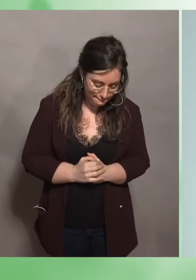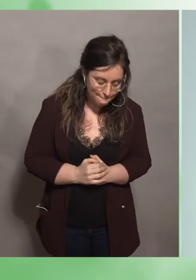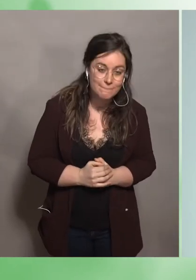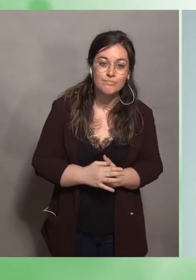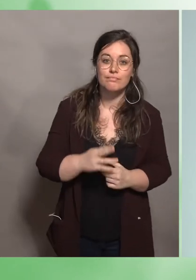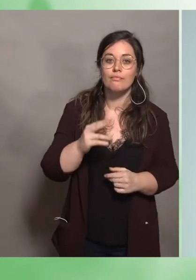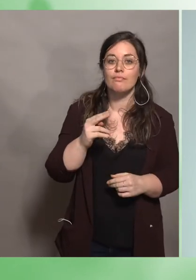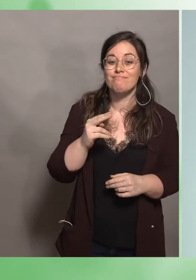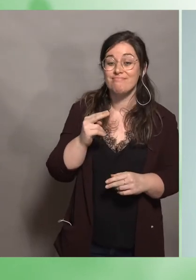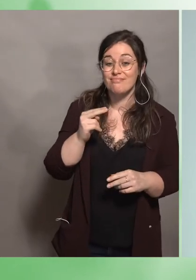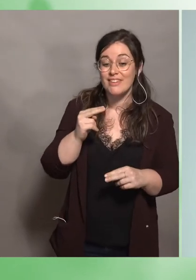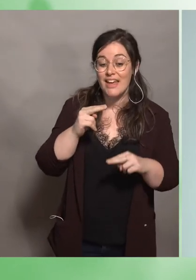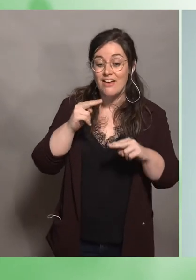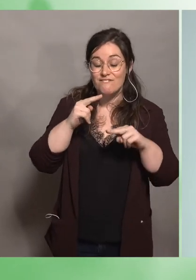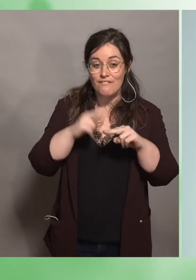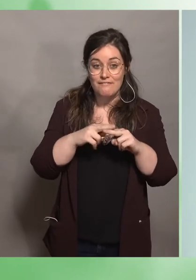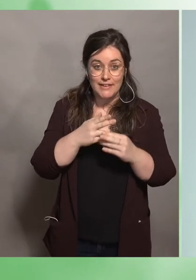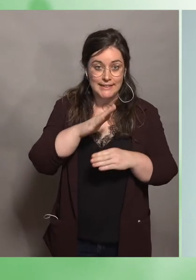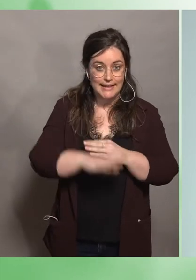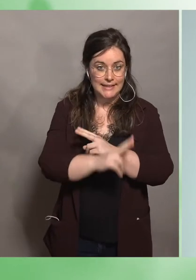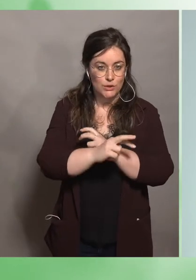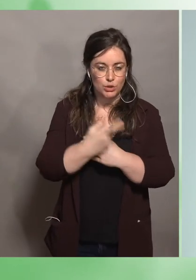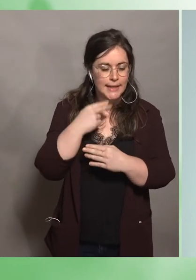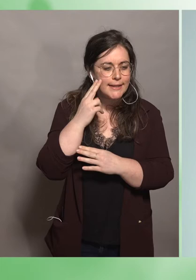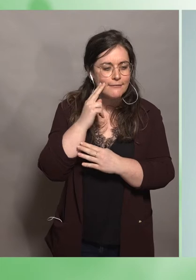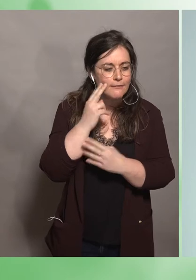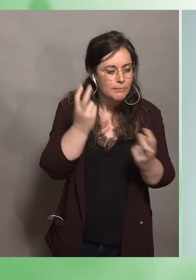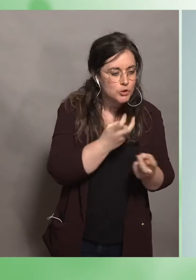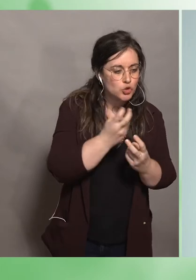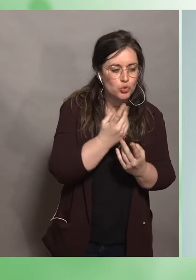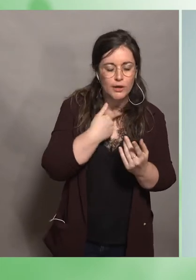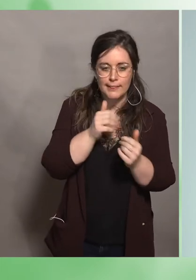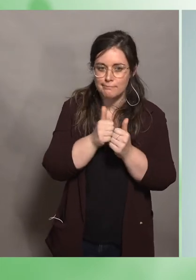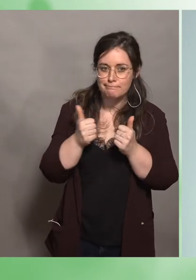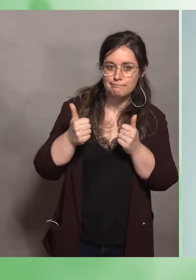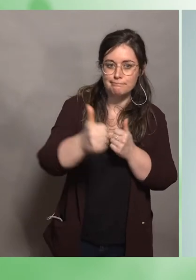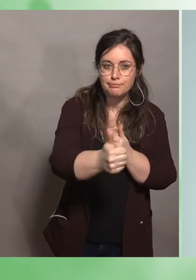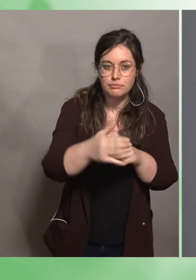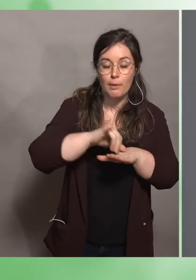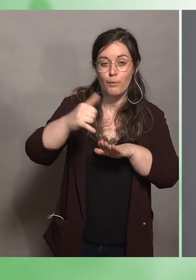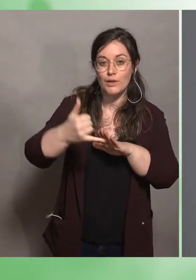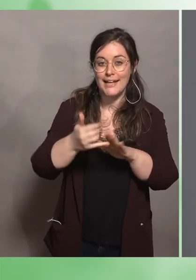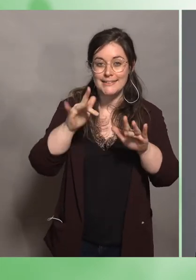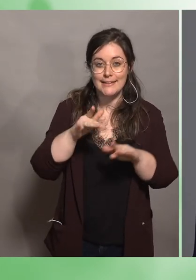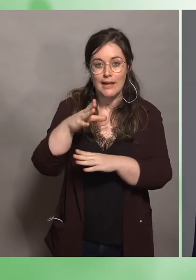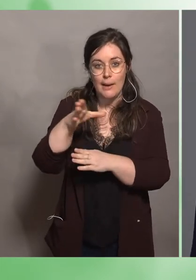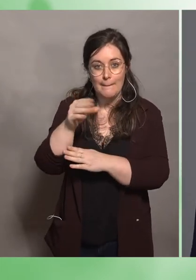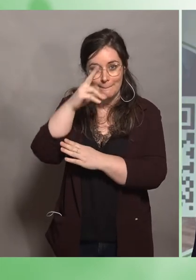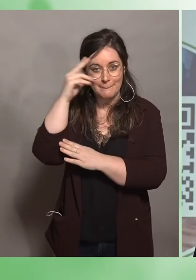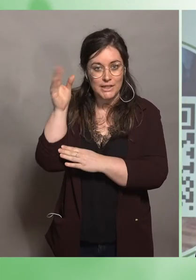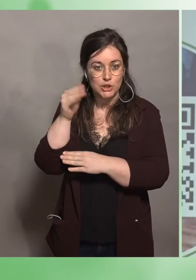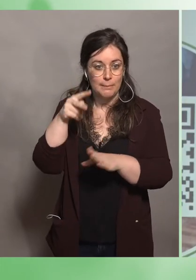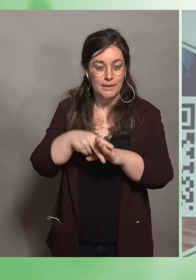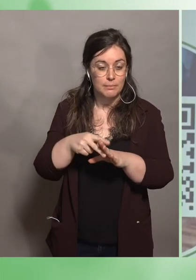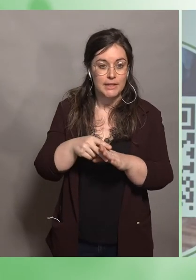Wenn man in Niederösterreich nach Firmen sucht, die vorangehen, die Projekte haben, in denen sich Menschen mit Behinderung einbringen und mit